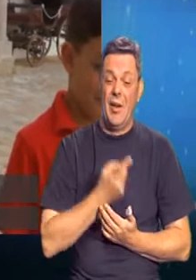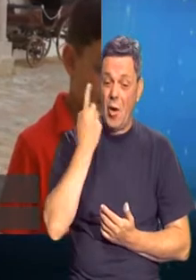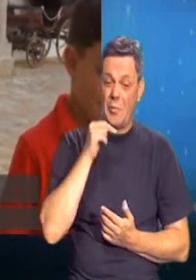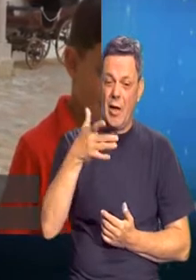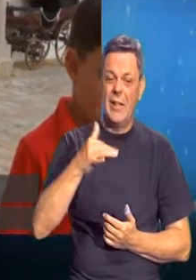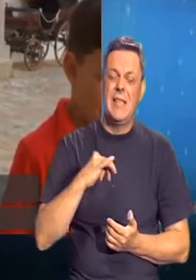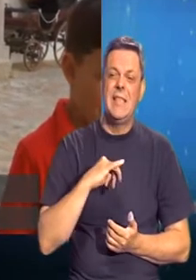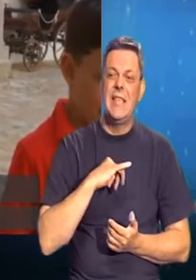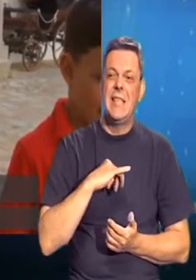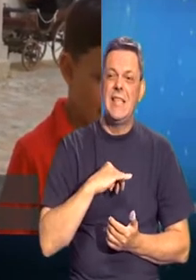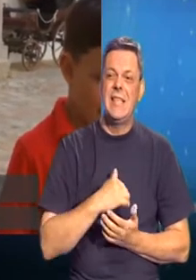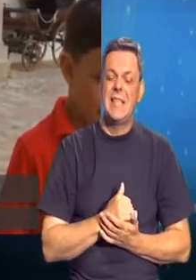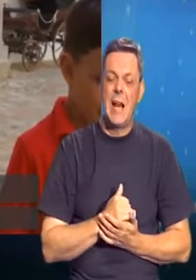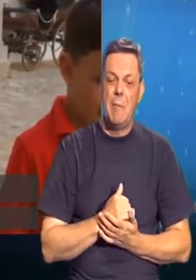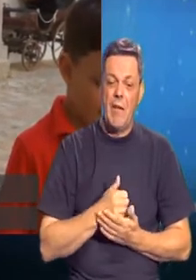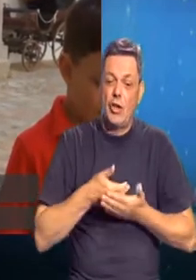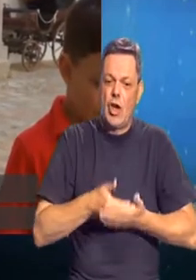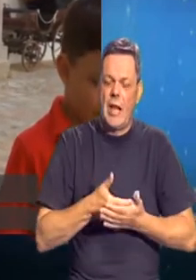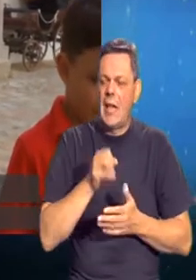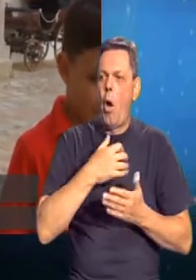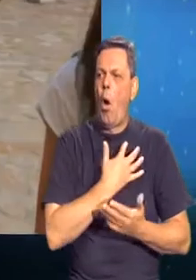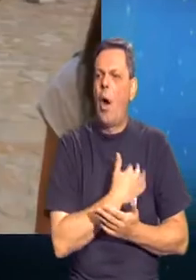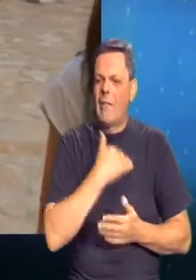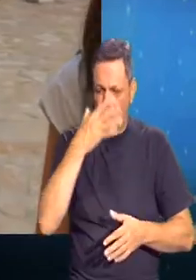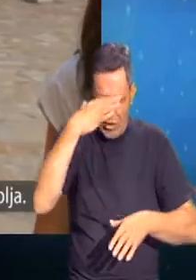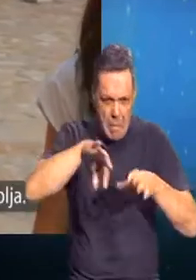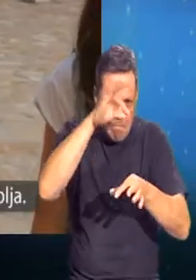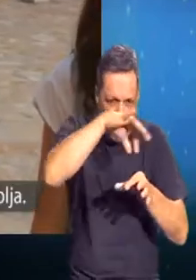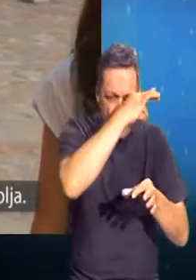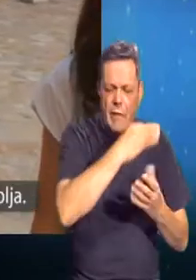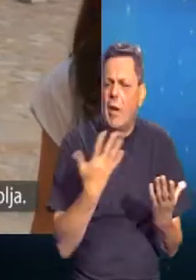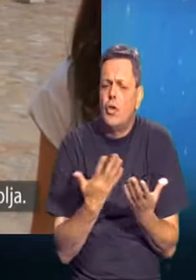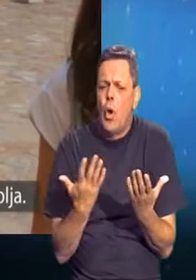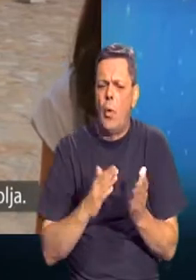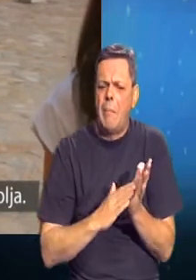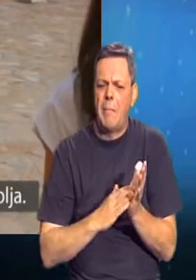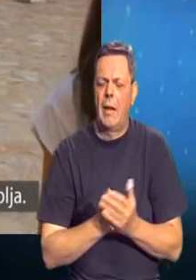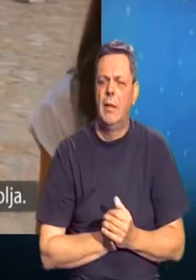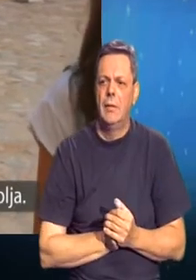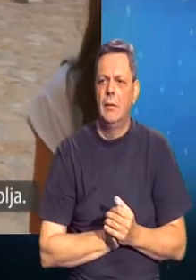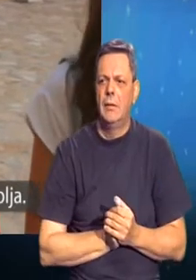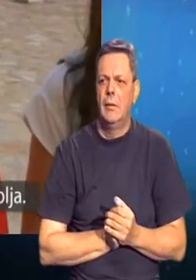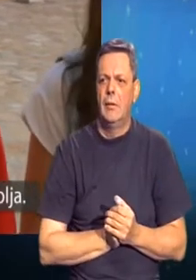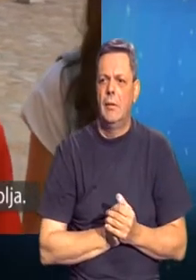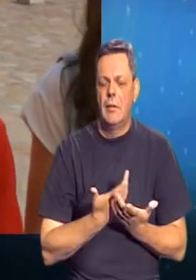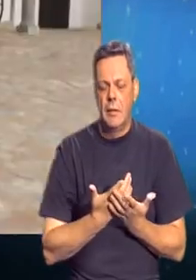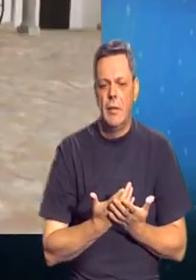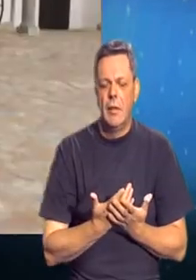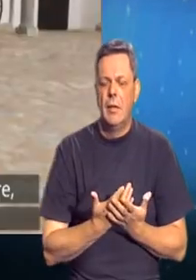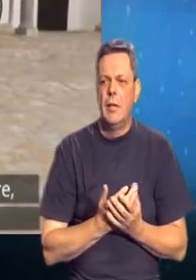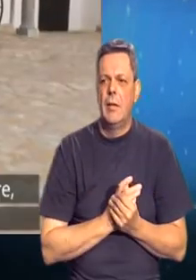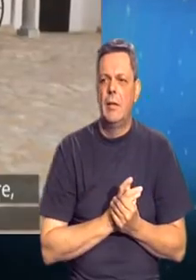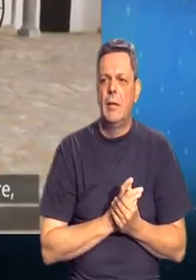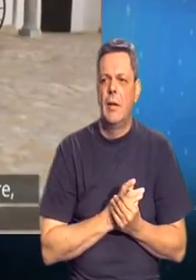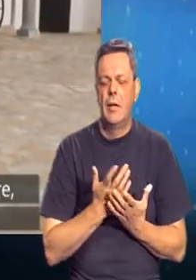si zanimljive zapravo činjenice o Hrvatskoj ste otkrivali, je li tako? Koje, na primjer? Da, kada sam bio